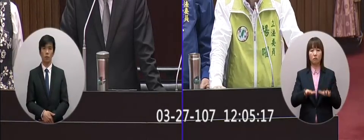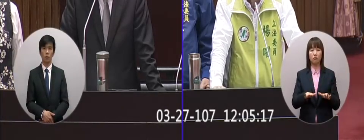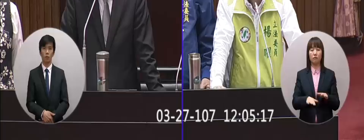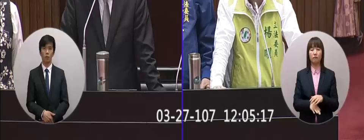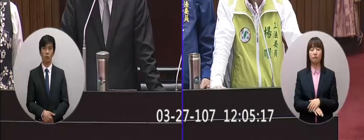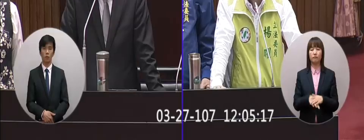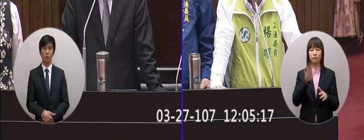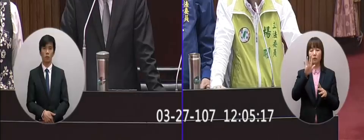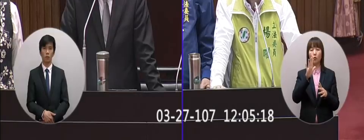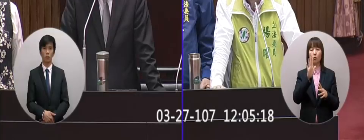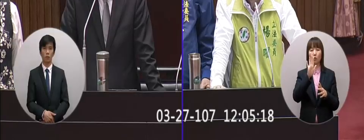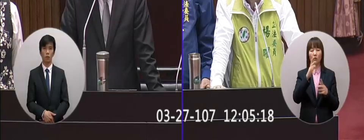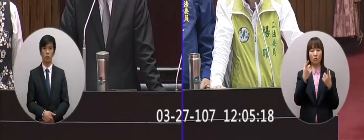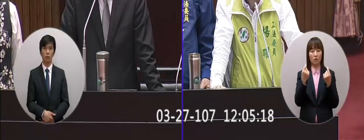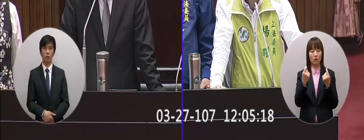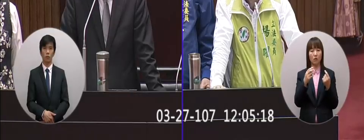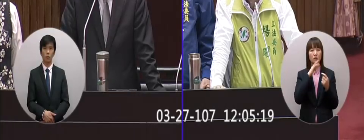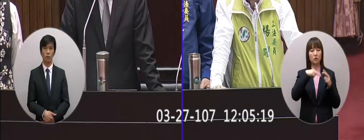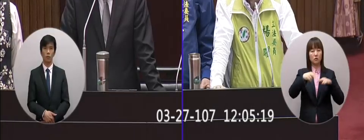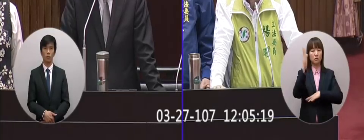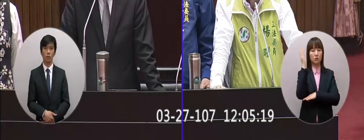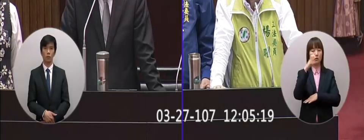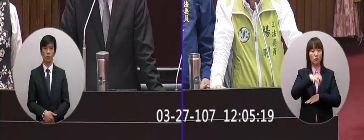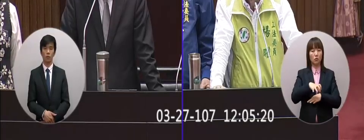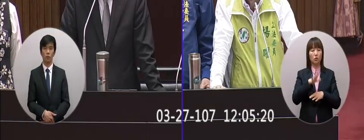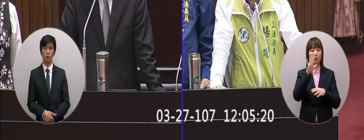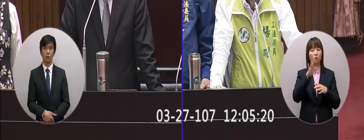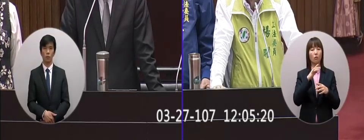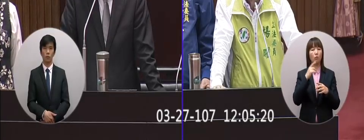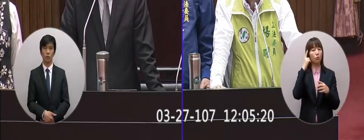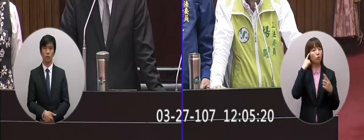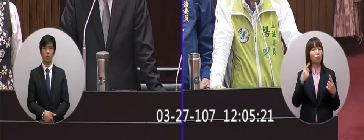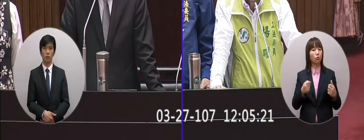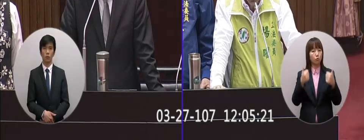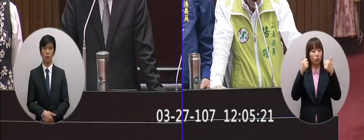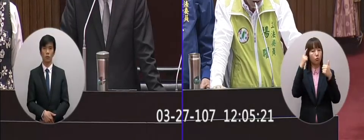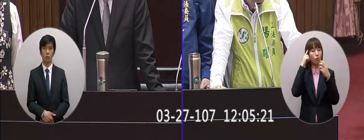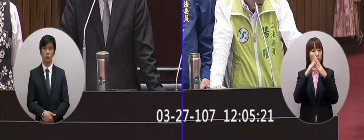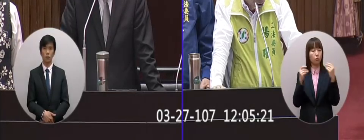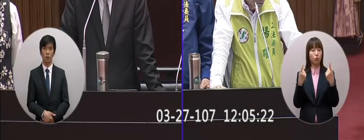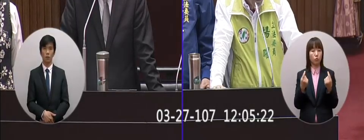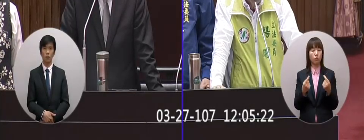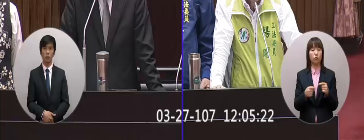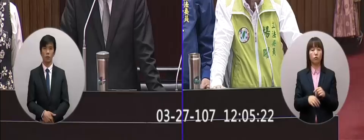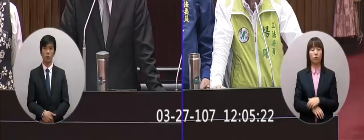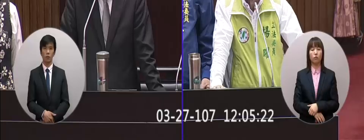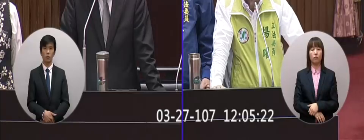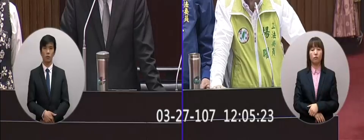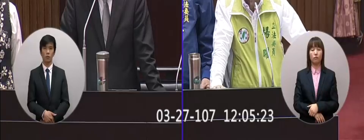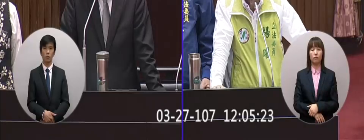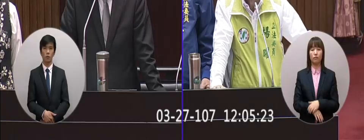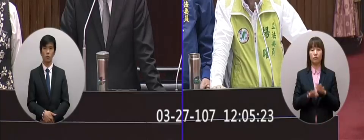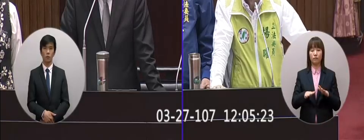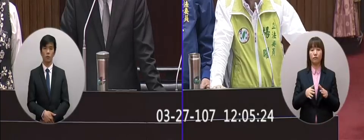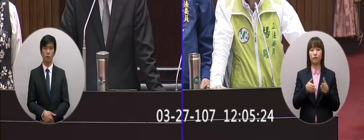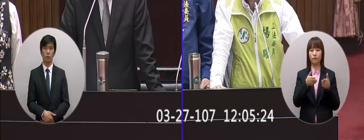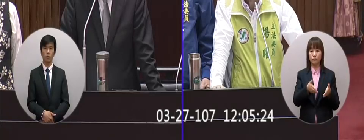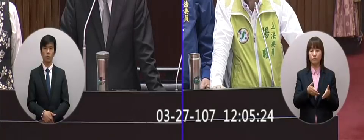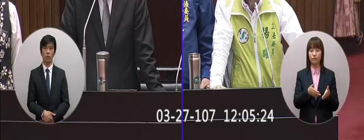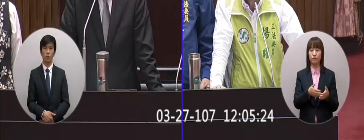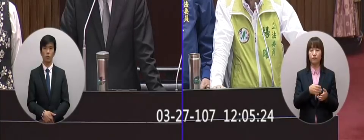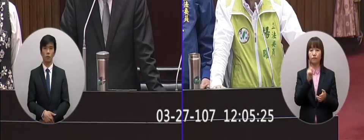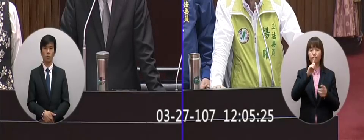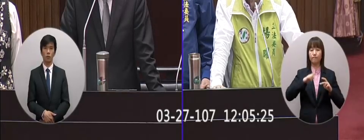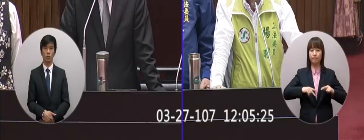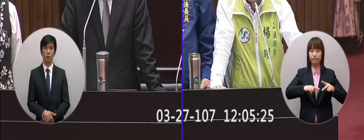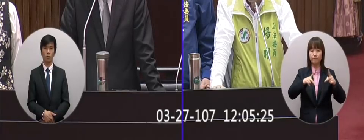有得到跟行政院有一定的默契。那不知道院长这个